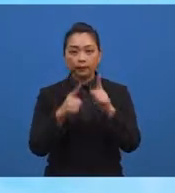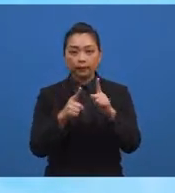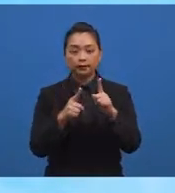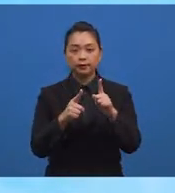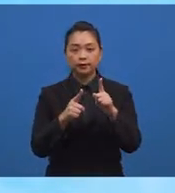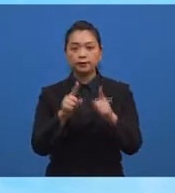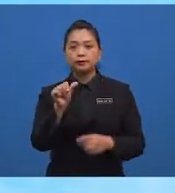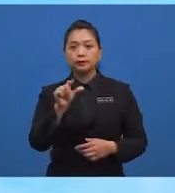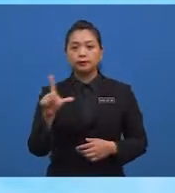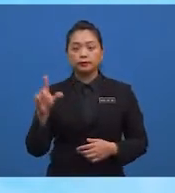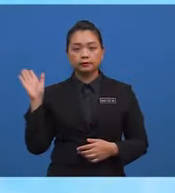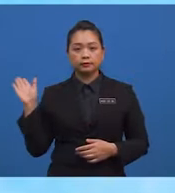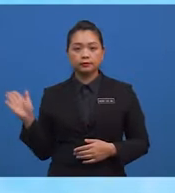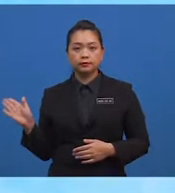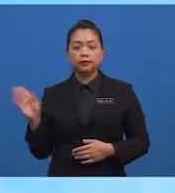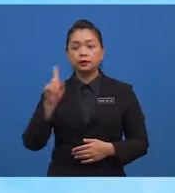Jawapannya ialah